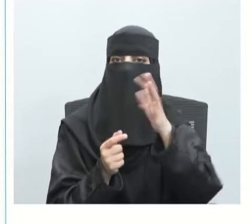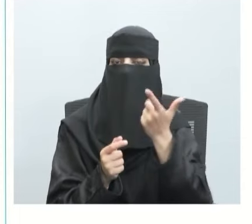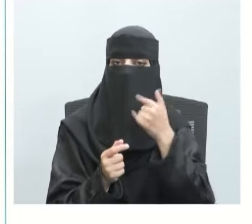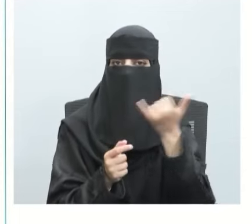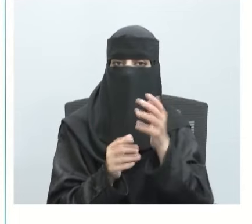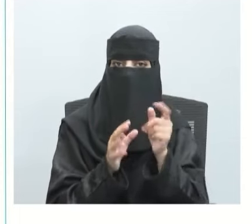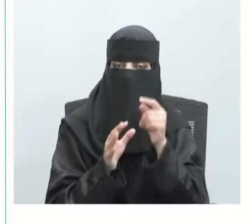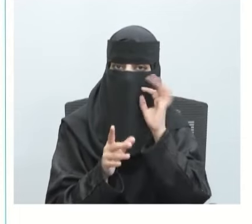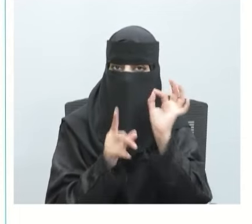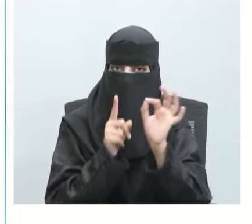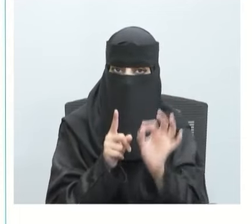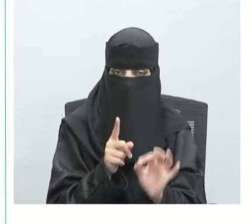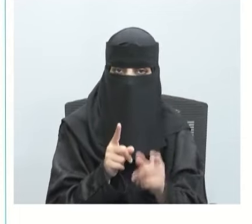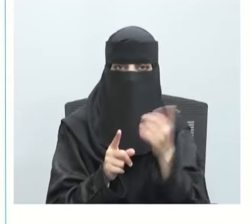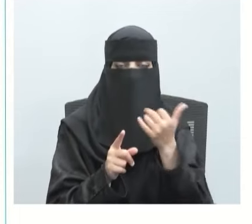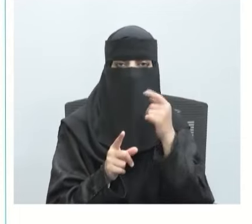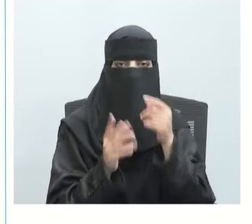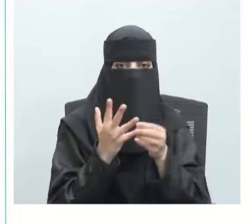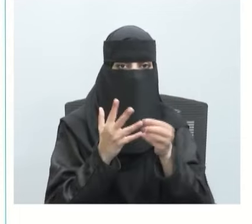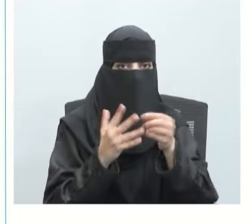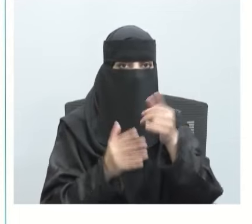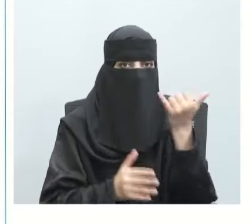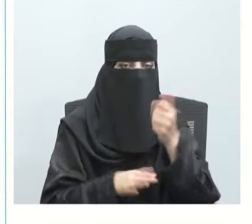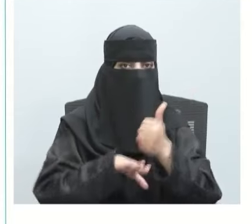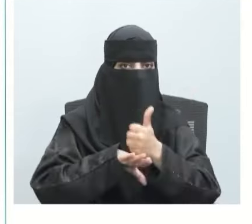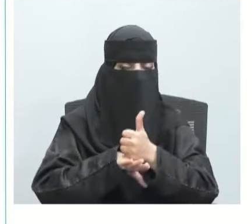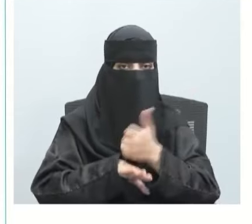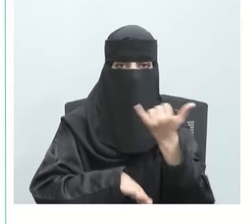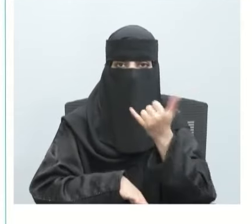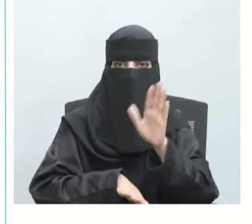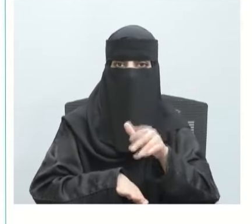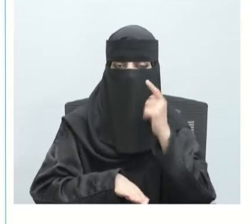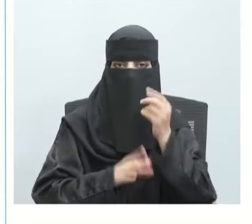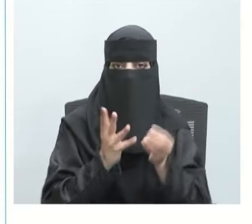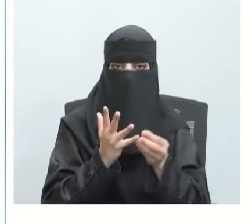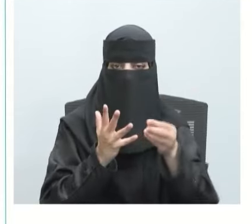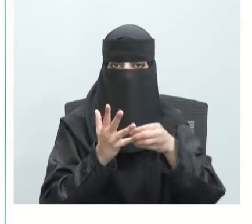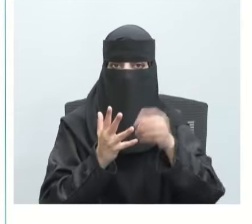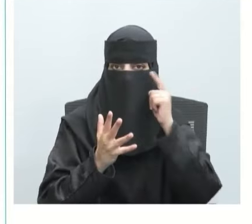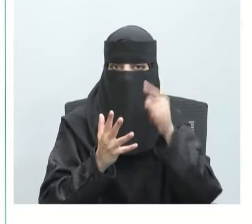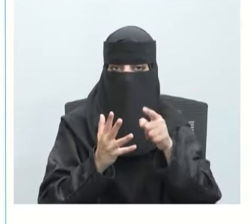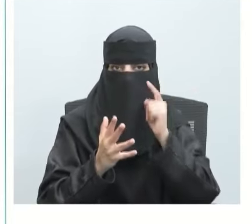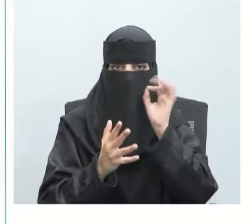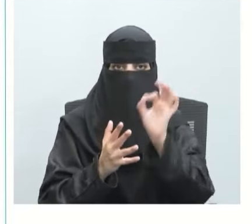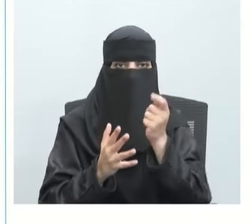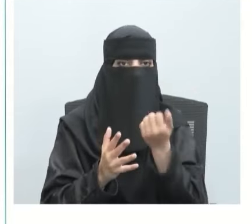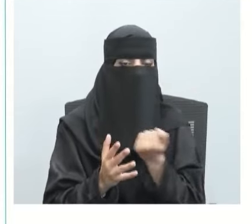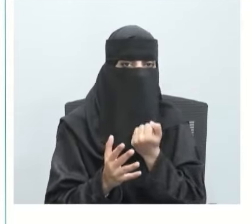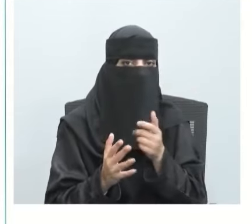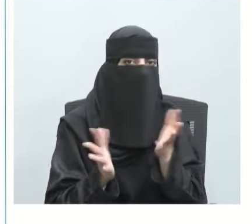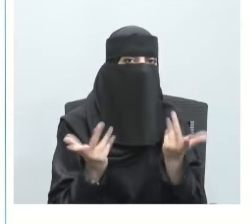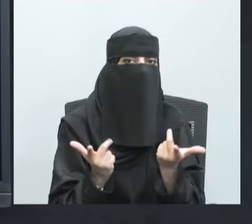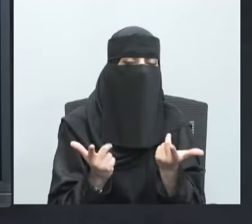مهم جدا تحديد ذلك وهذه من الخطوات الاساسيه والمهمه وهي الخطوه الاولى تحديد كم مقدار